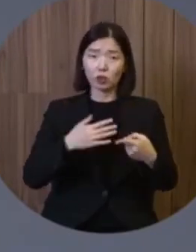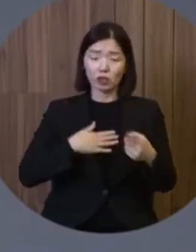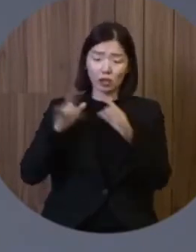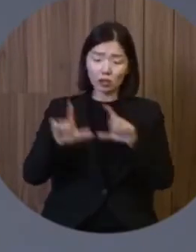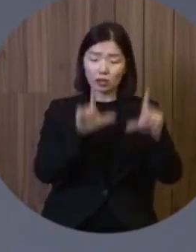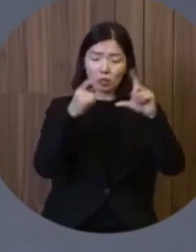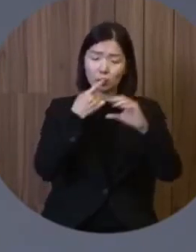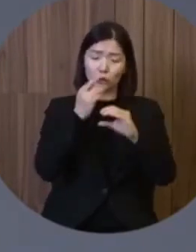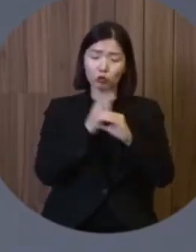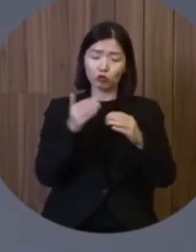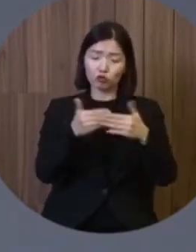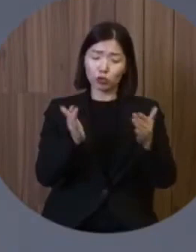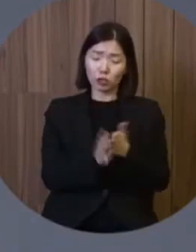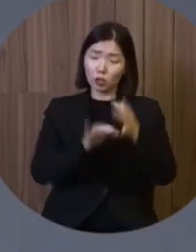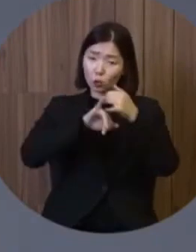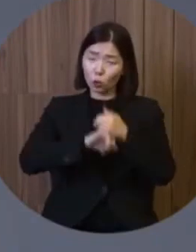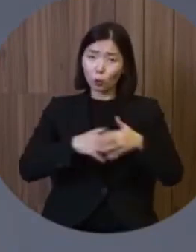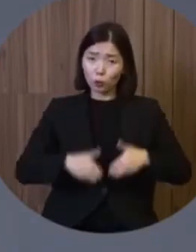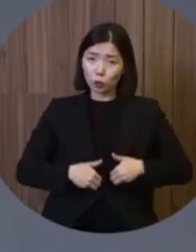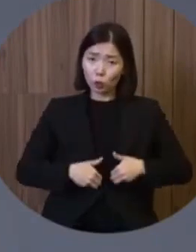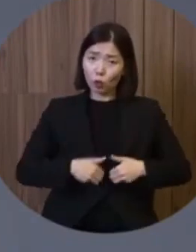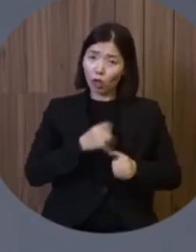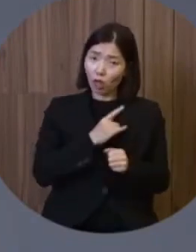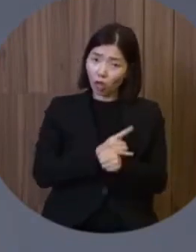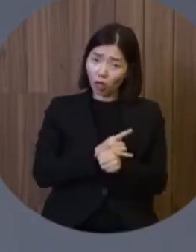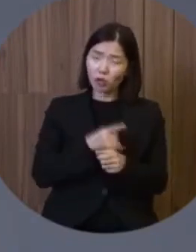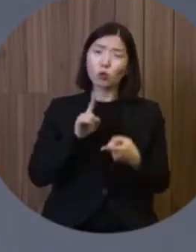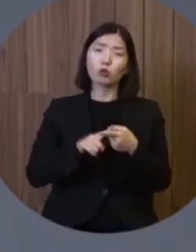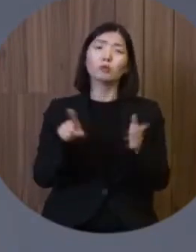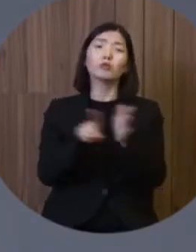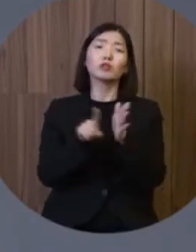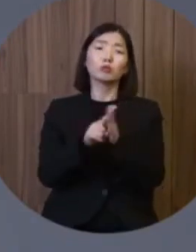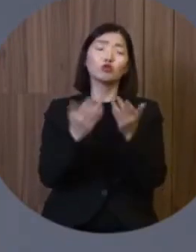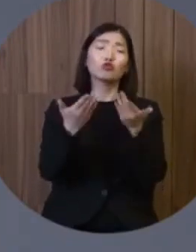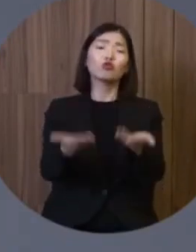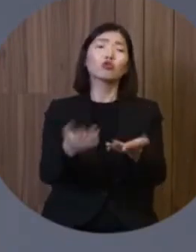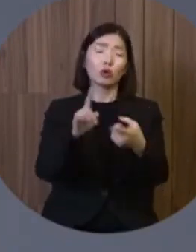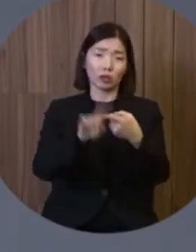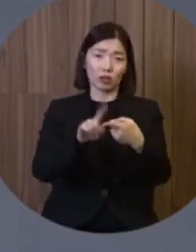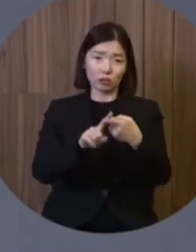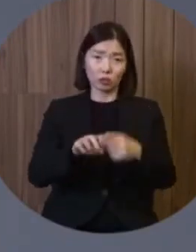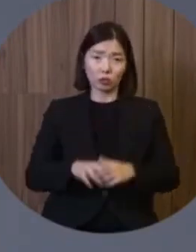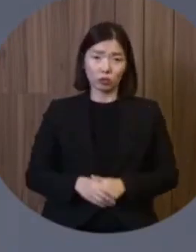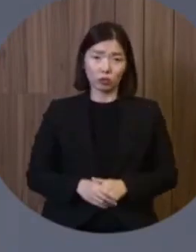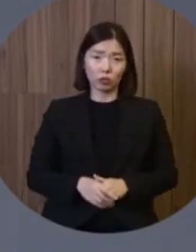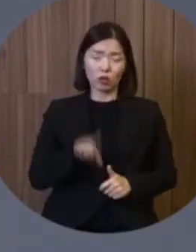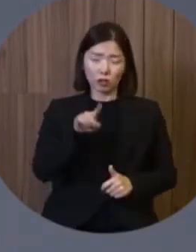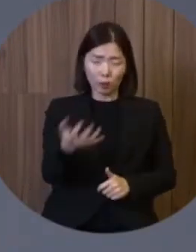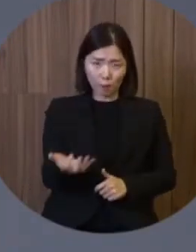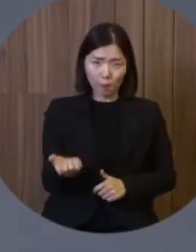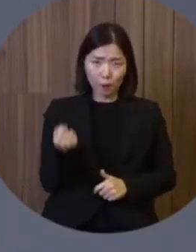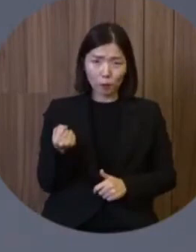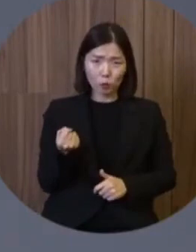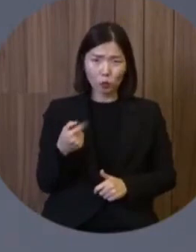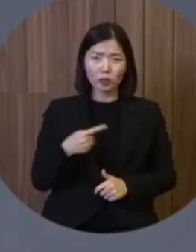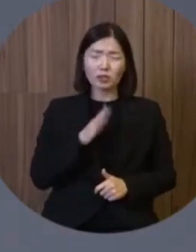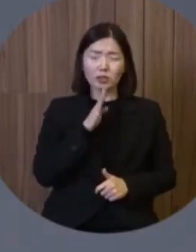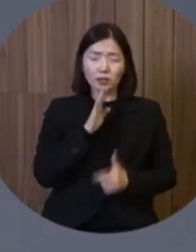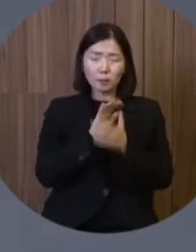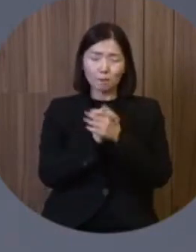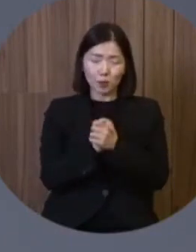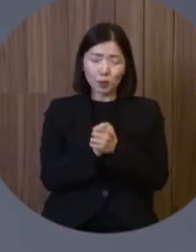삶에 민주당이 꼭 필요하다는 그 믿음을 어떻게 쌓아갈 것인지, 그걸 가지고